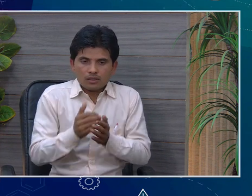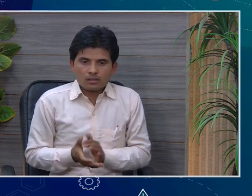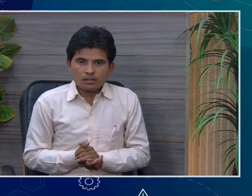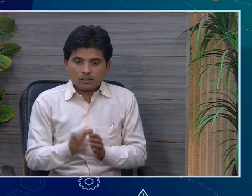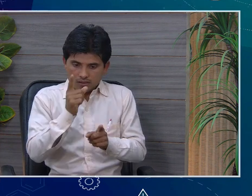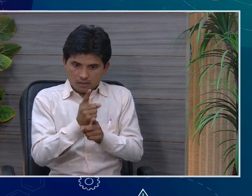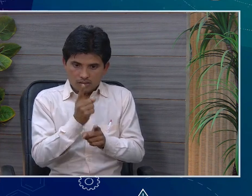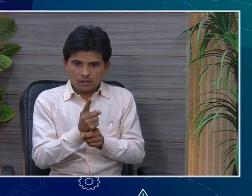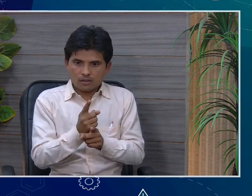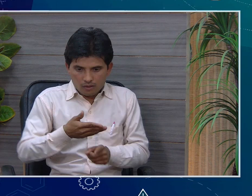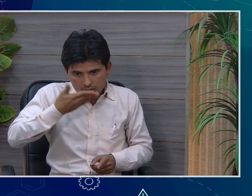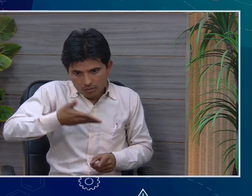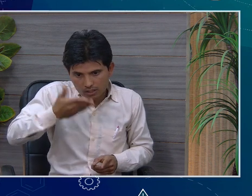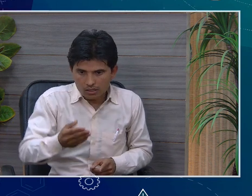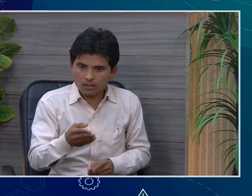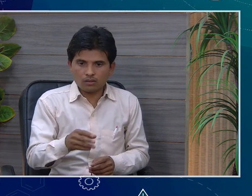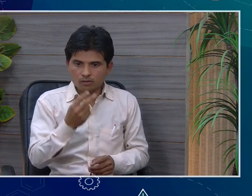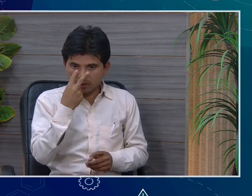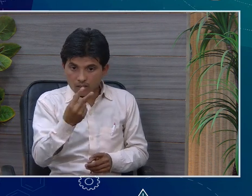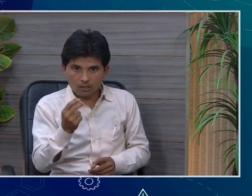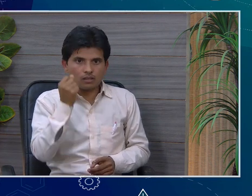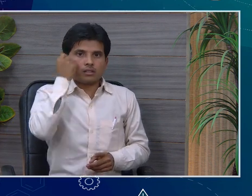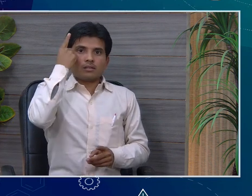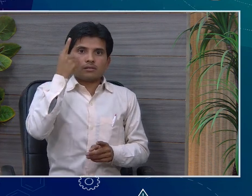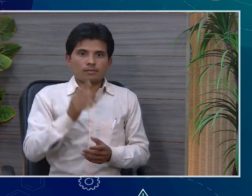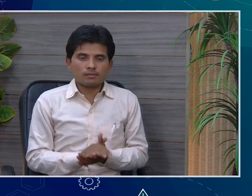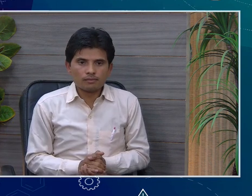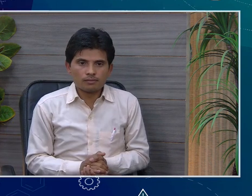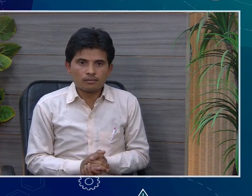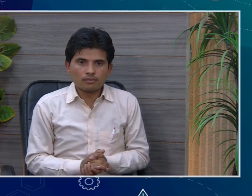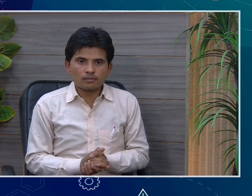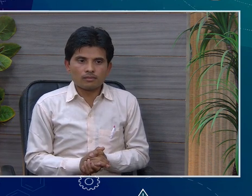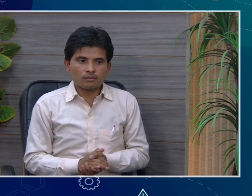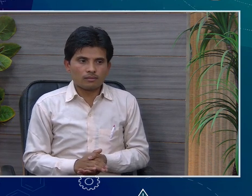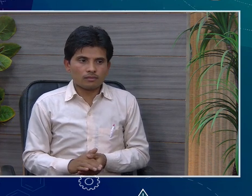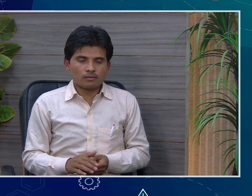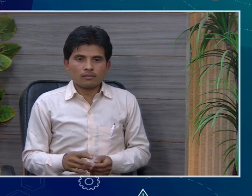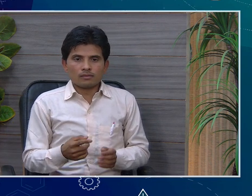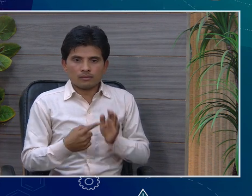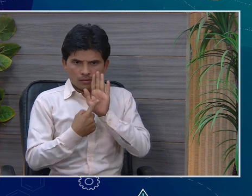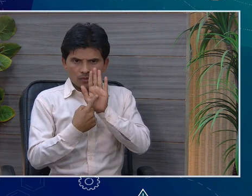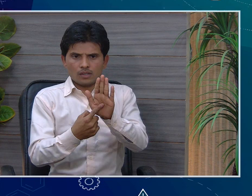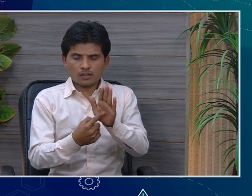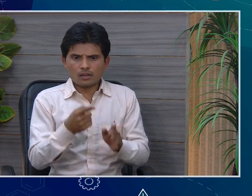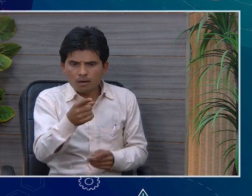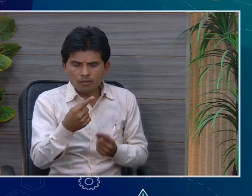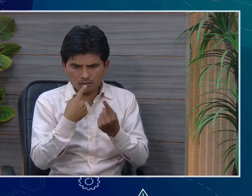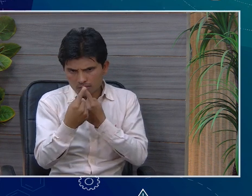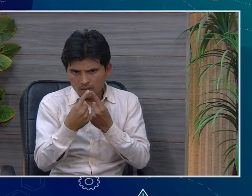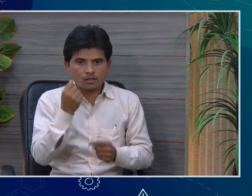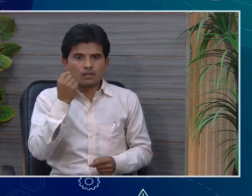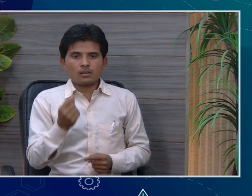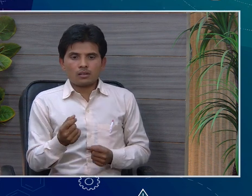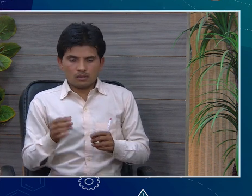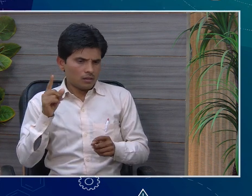इसको पर सेव कर सकते हैं और उसको भी लाइक कर सकते हैं आपके हिसाब से स्पेशल मैंने देखकर यहां पर हम आपसे यह बात जानना चाहेंगे कि हमारे स्पेशल